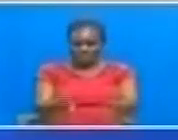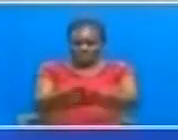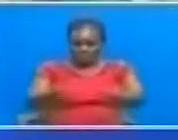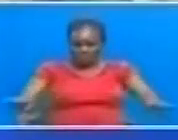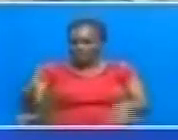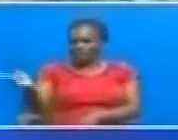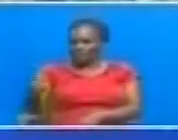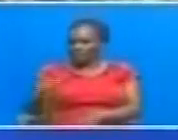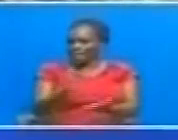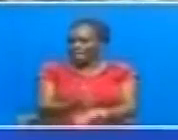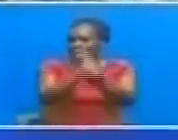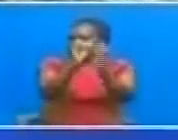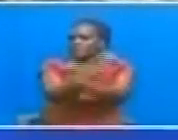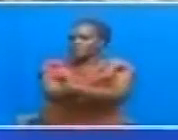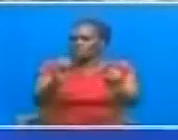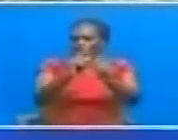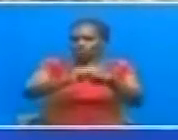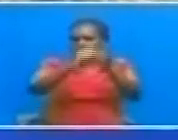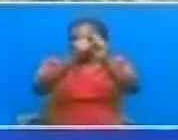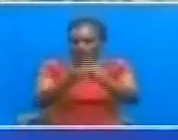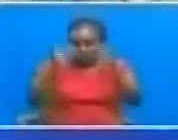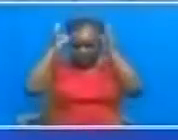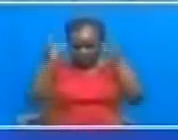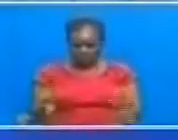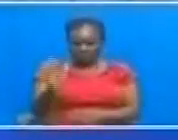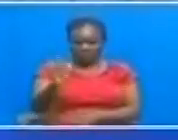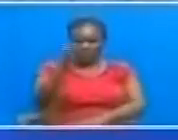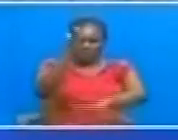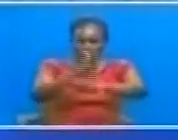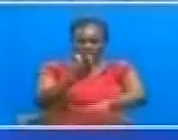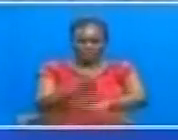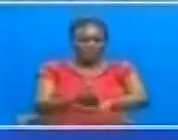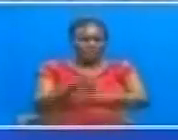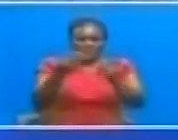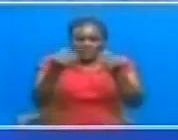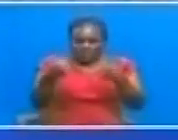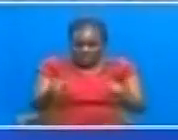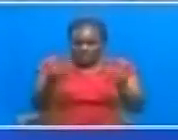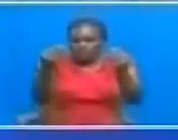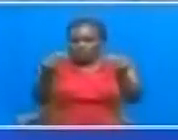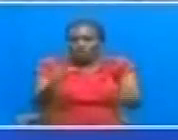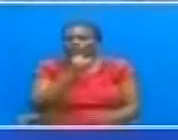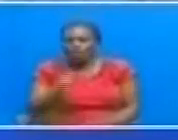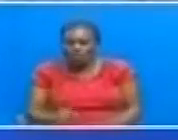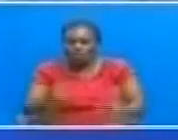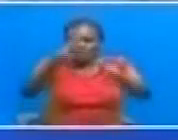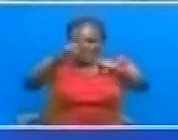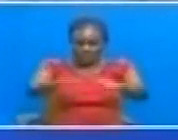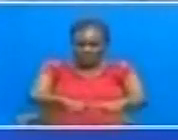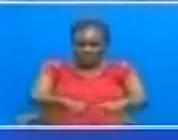ardhi haitawasaidia kubatilisha ulagai huo. Tumejaribu kutatua kwa wazee. Wazee